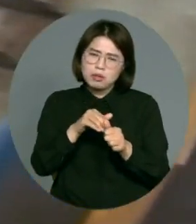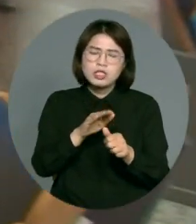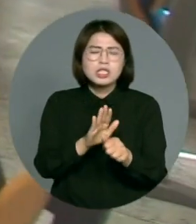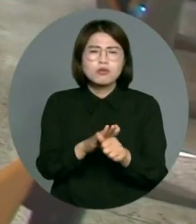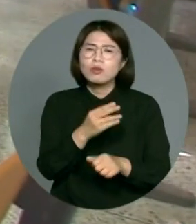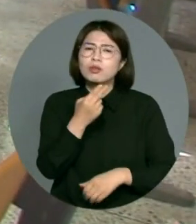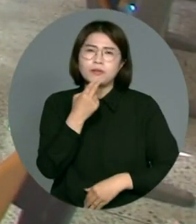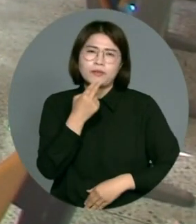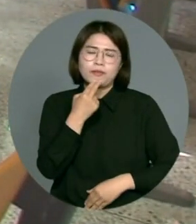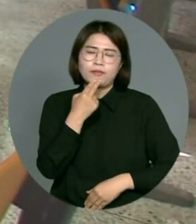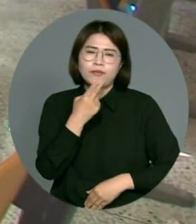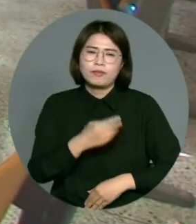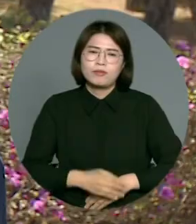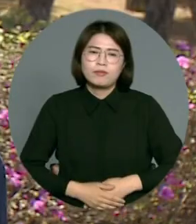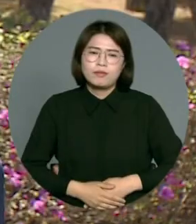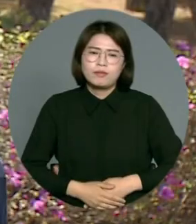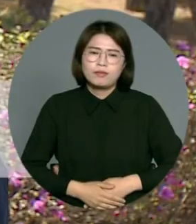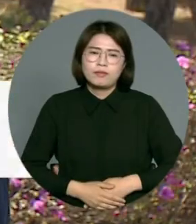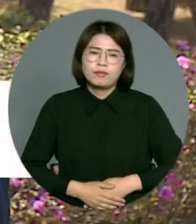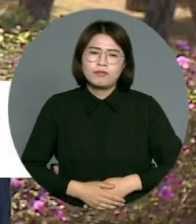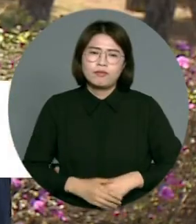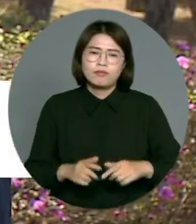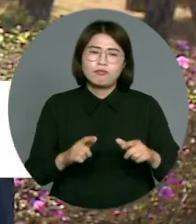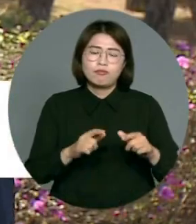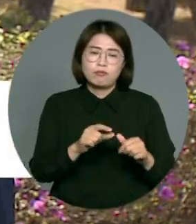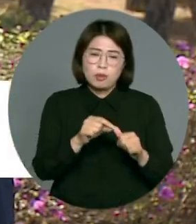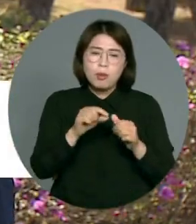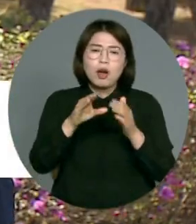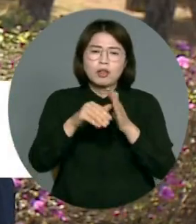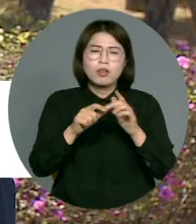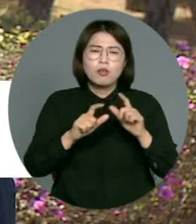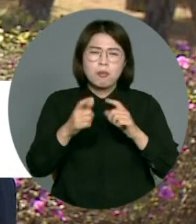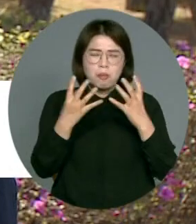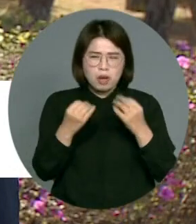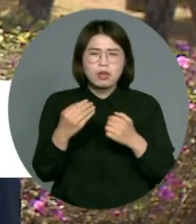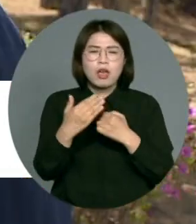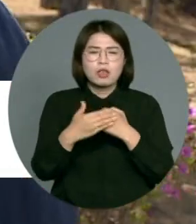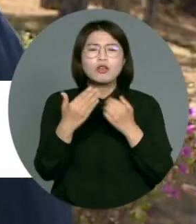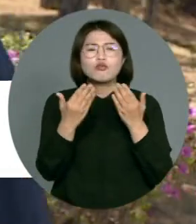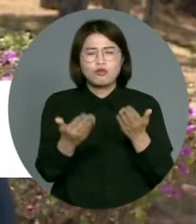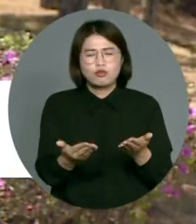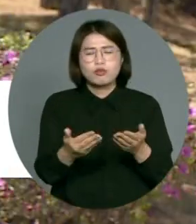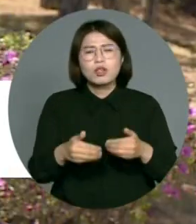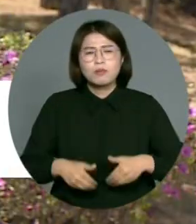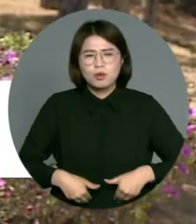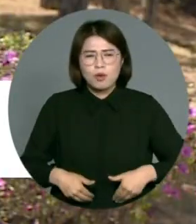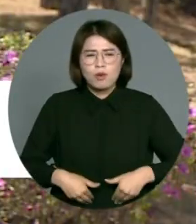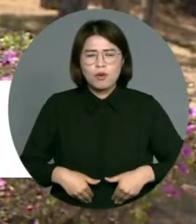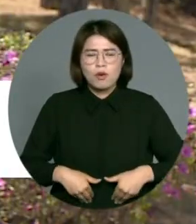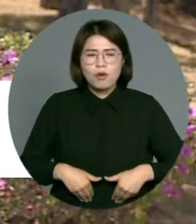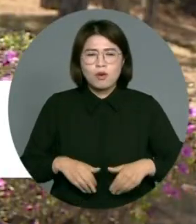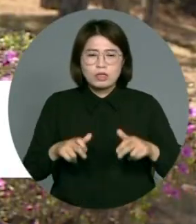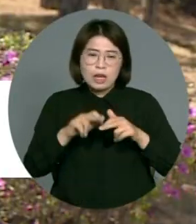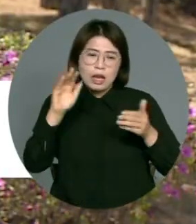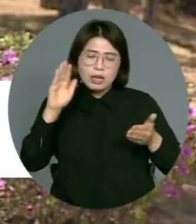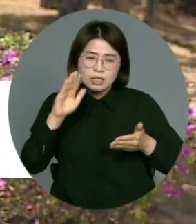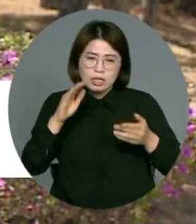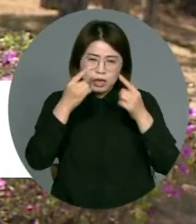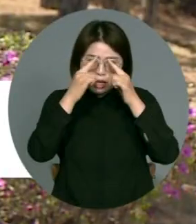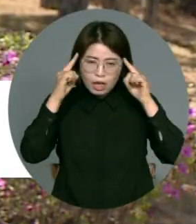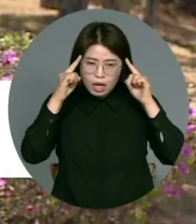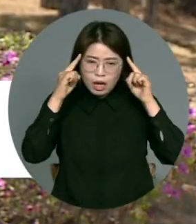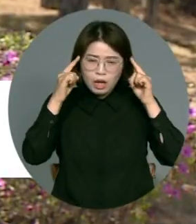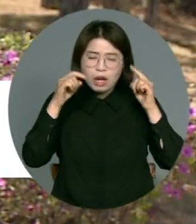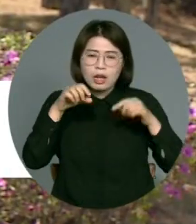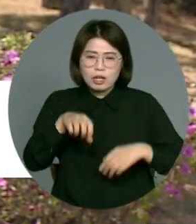없습니다. 좀 더 큰 인센티브를 주든지 해서 유인책을 좀 많이 마련하는 게 장애 학생들이 학교에서 대학에서